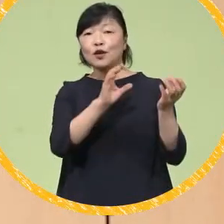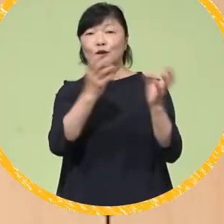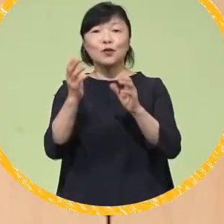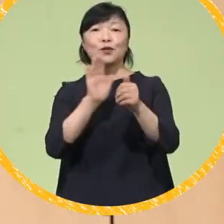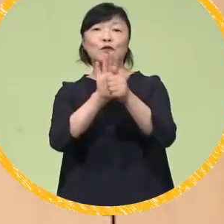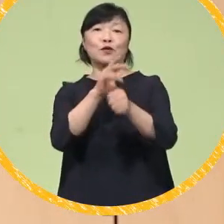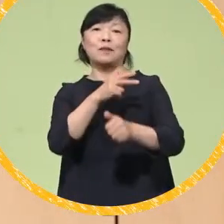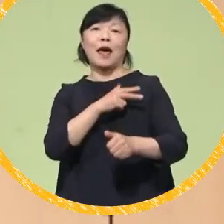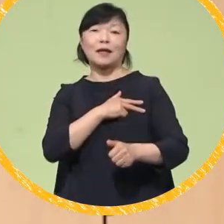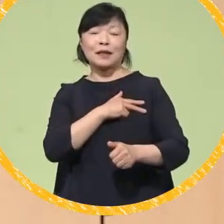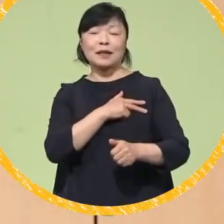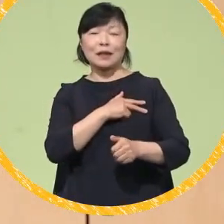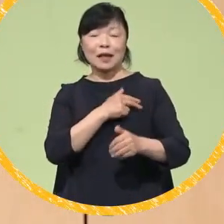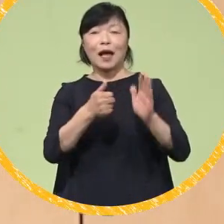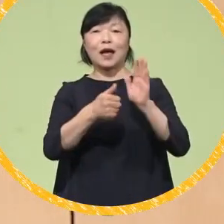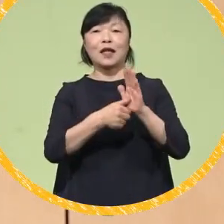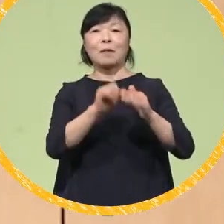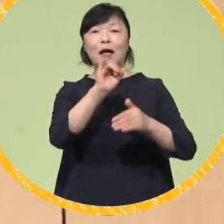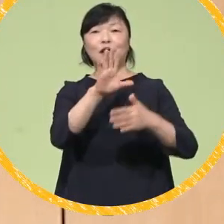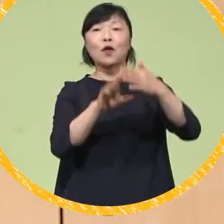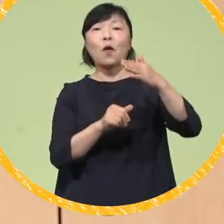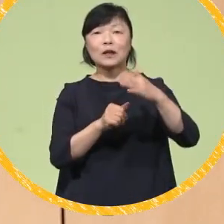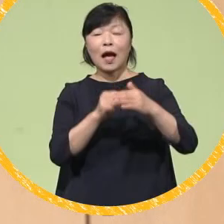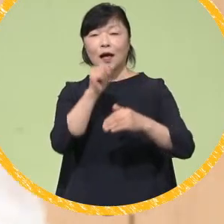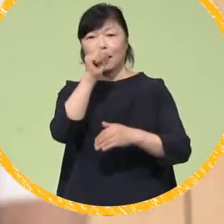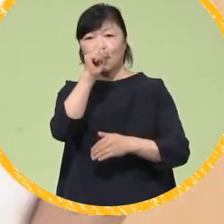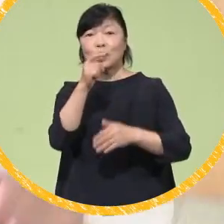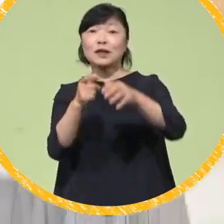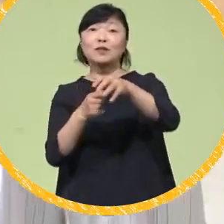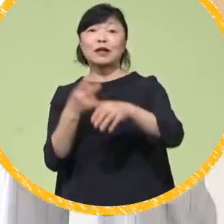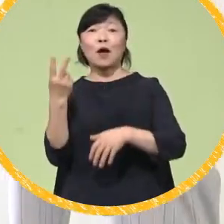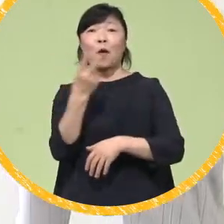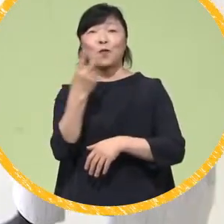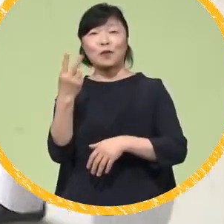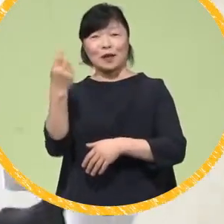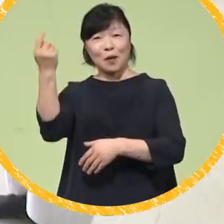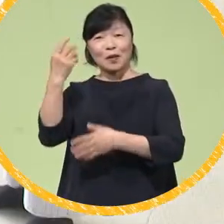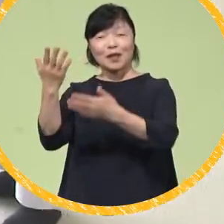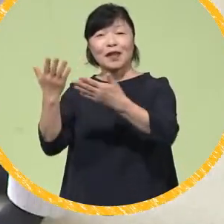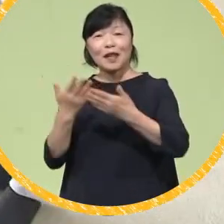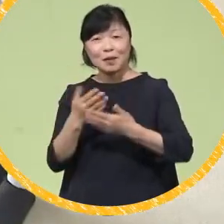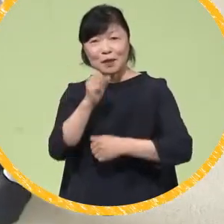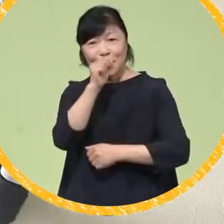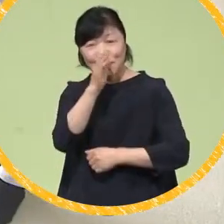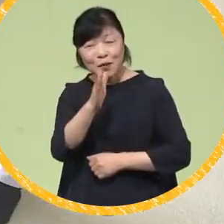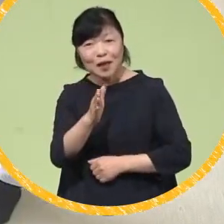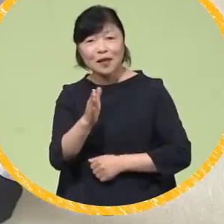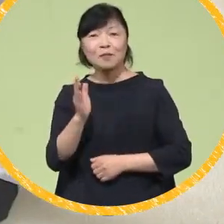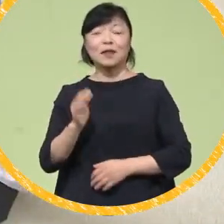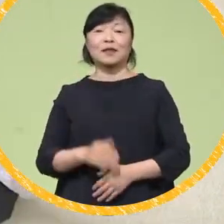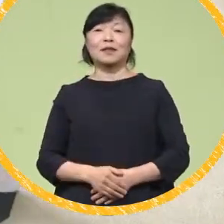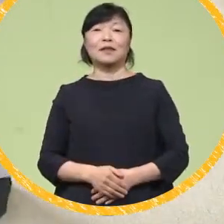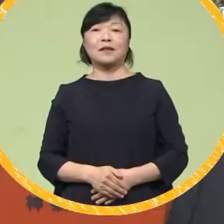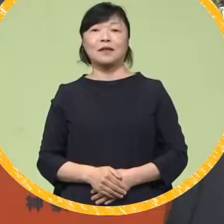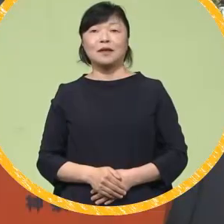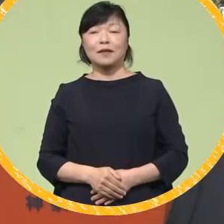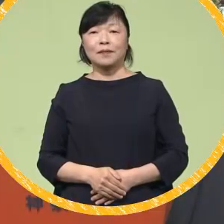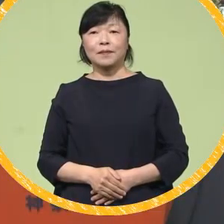士、伊藤さんと、吉村さんに今日はお世話になります。よろしくお願いします。 よろしくお願いします